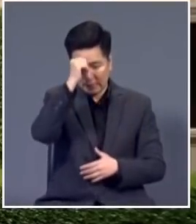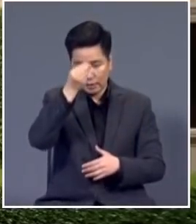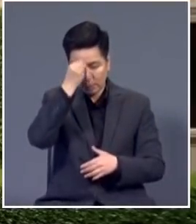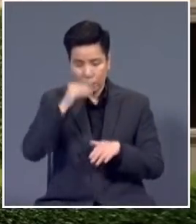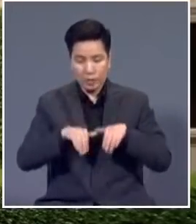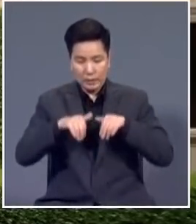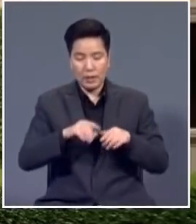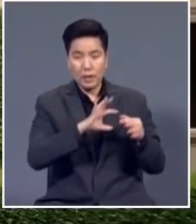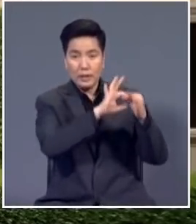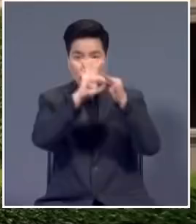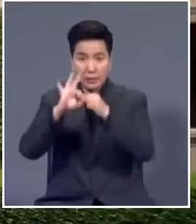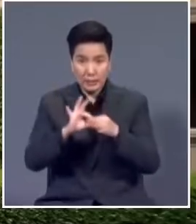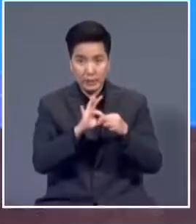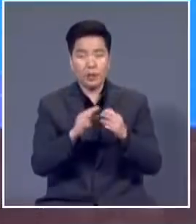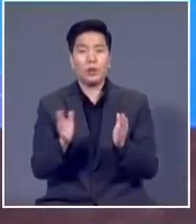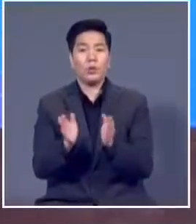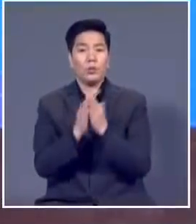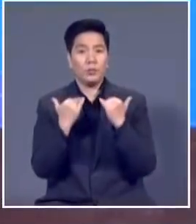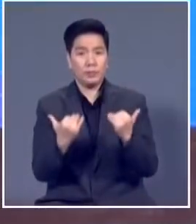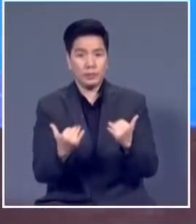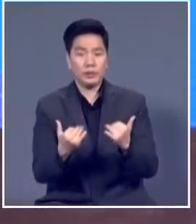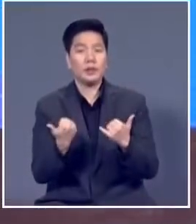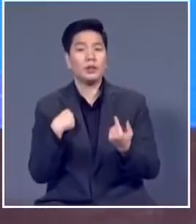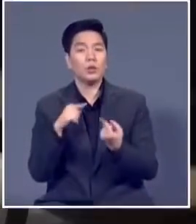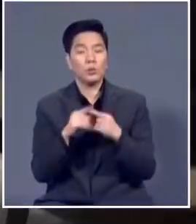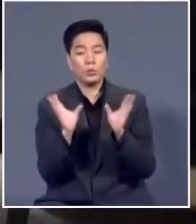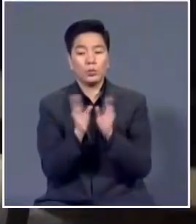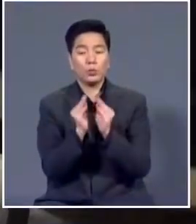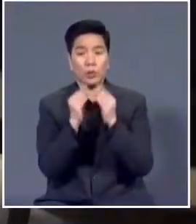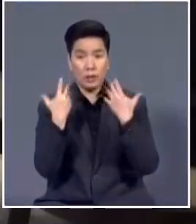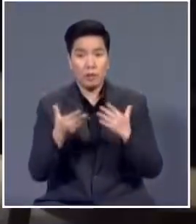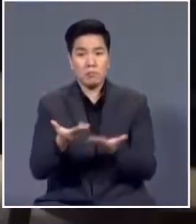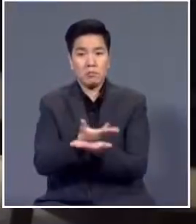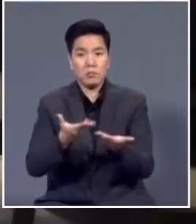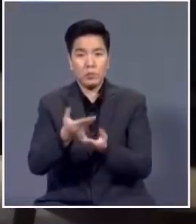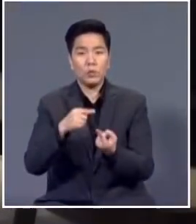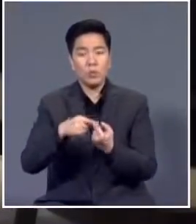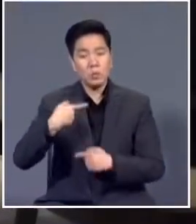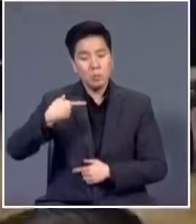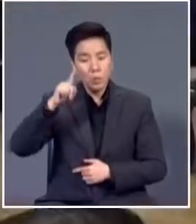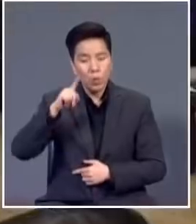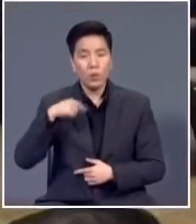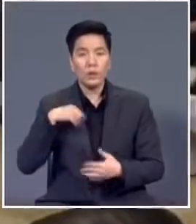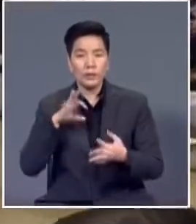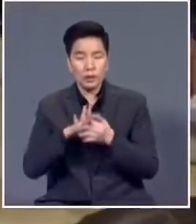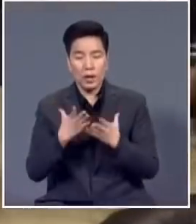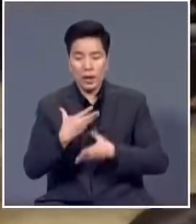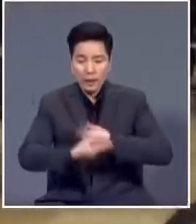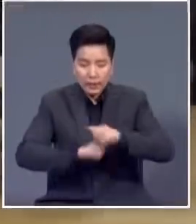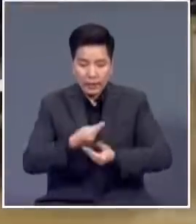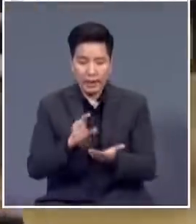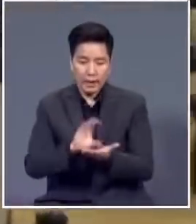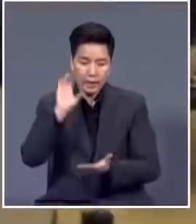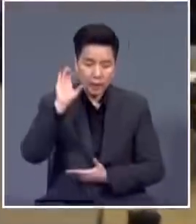ออสเตรเลียนะครับสำหรับผลลัพธ์จากการประชุมได้มีการหารือในเรื่องผลประโยชน์ทางเศรษฐกิจระหว่างกันทั้งด้านการค้าและการล